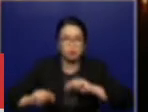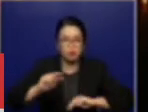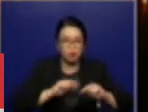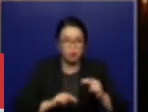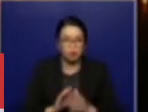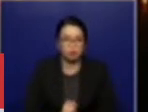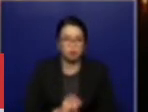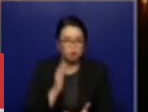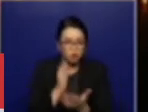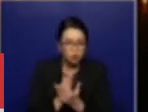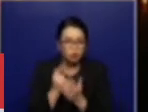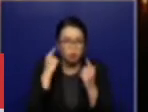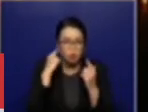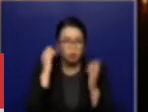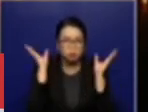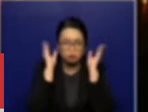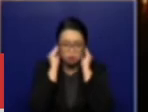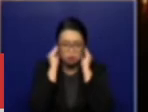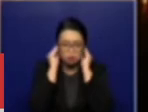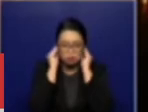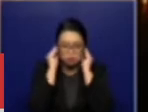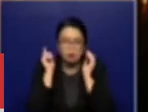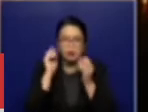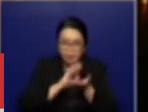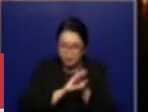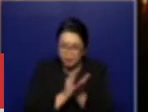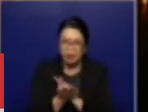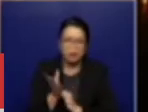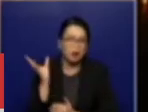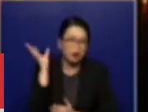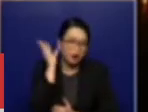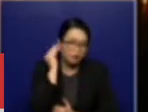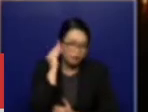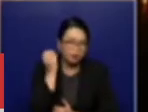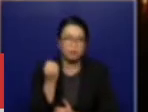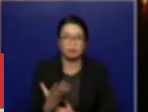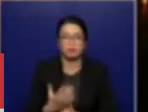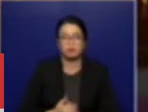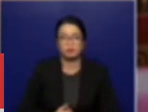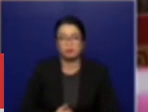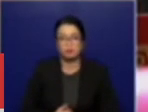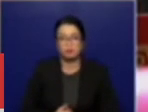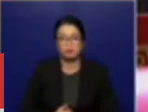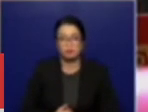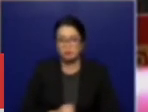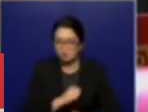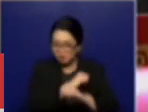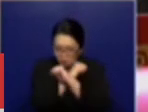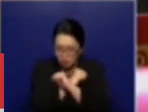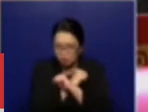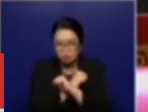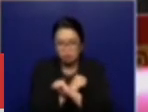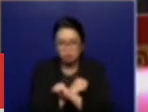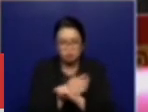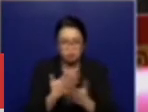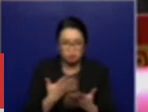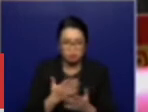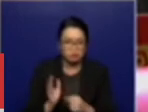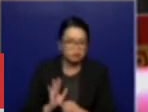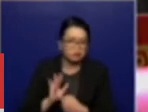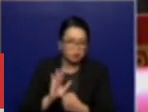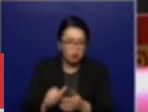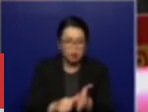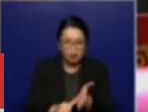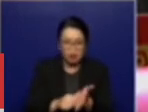ครับแล้วเปลี่ยนมารับฟังหยุดปิดกั้นครับแล้วนำเสนอทาง